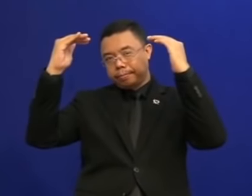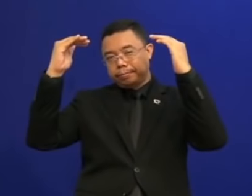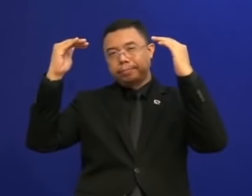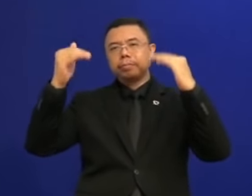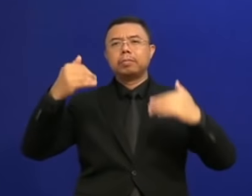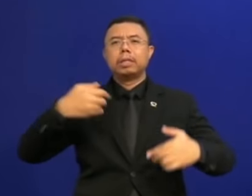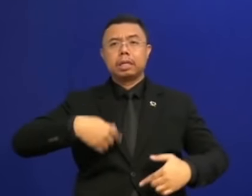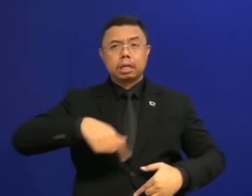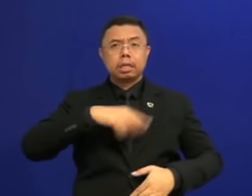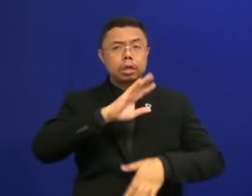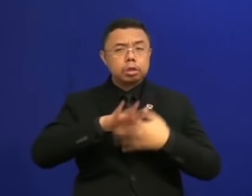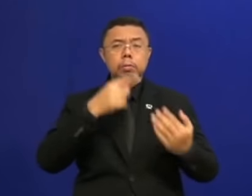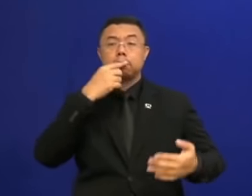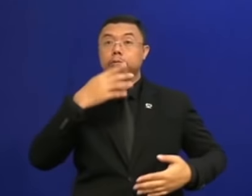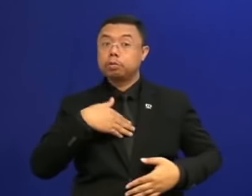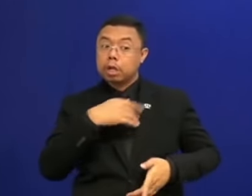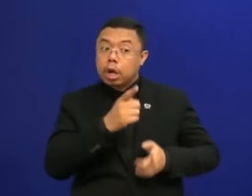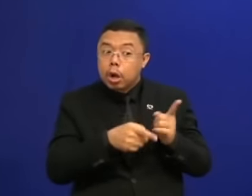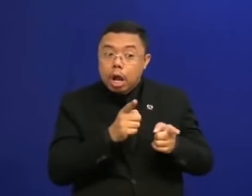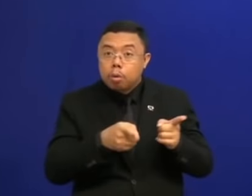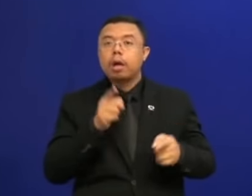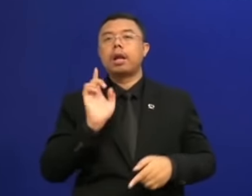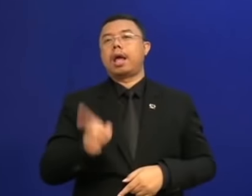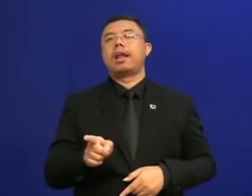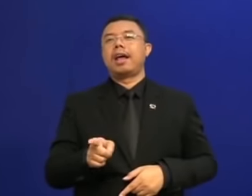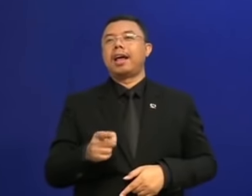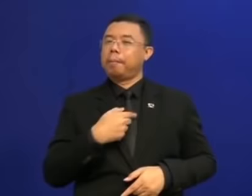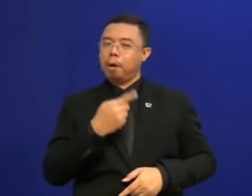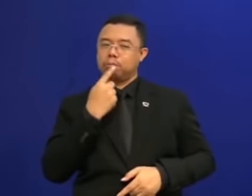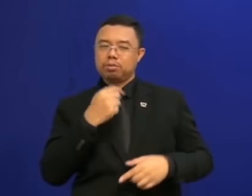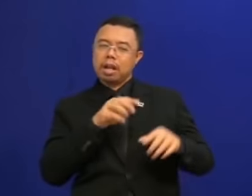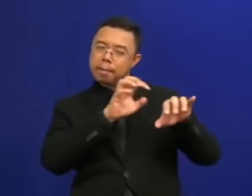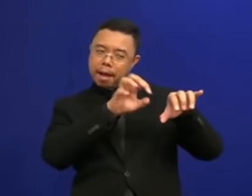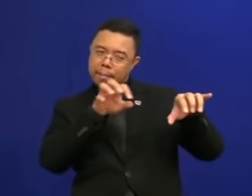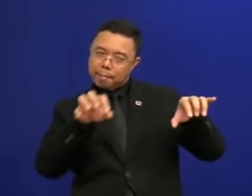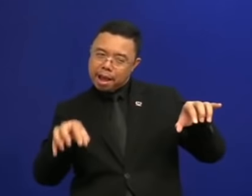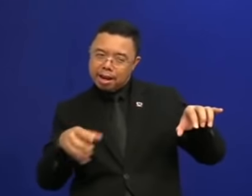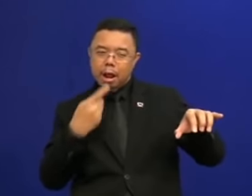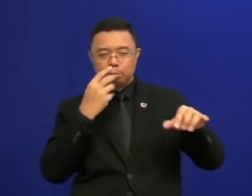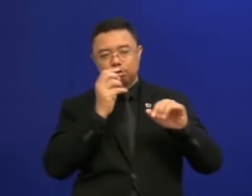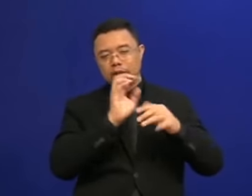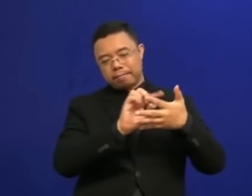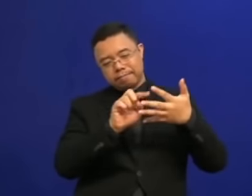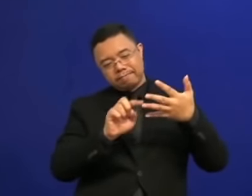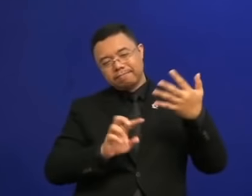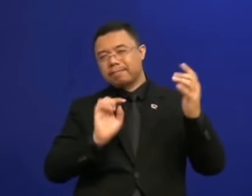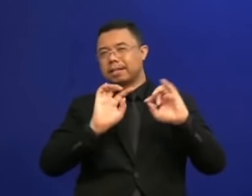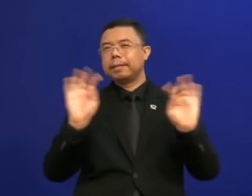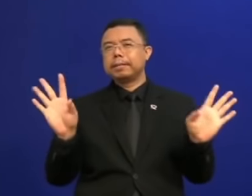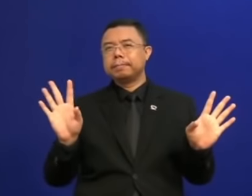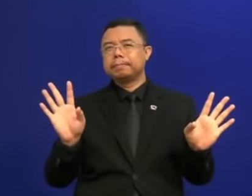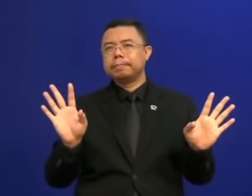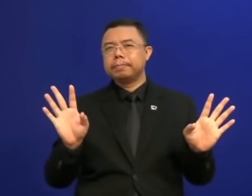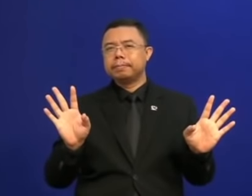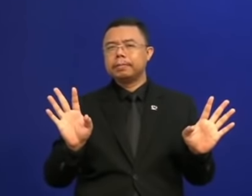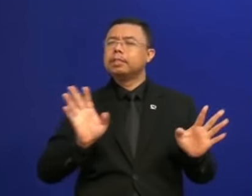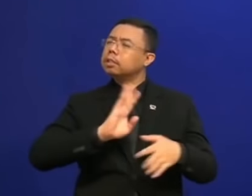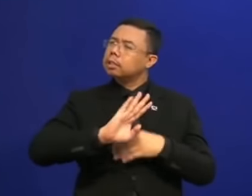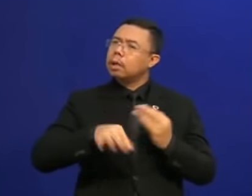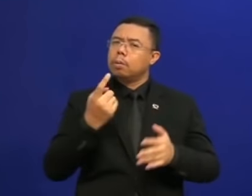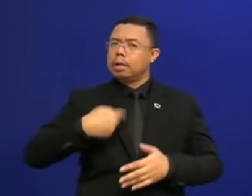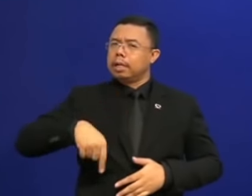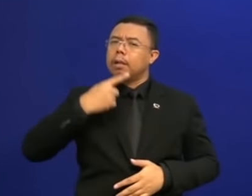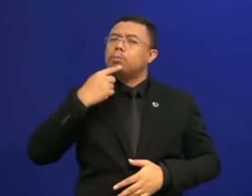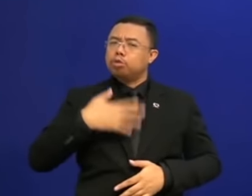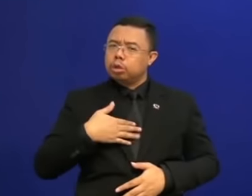Saudara, kita semua punya godaan kok. Ingin punya ini, ingin punya itu. Ya. Semua